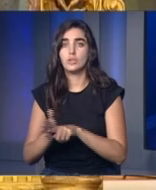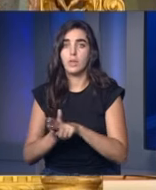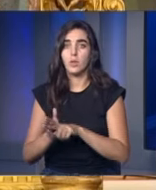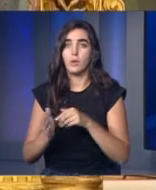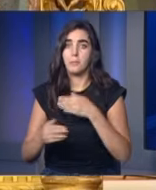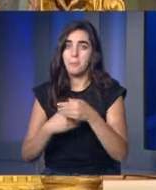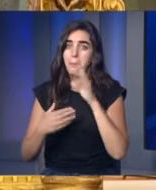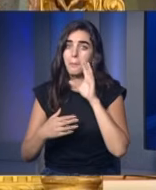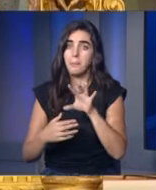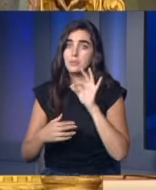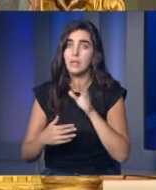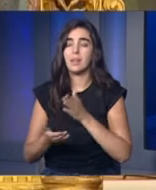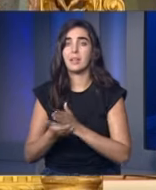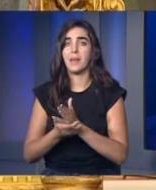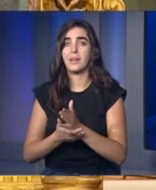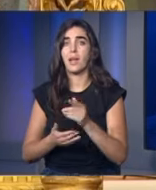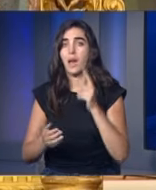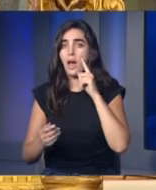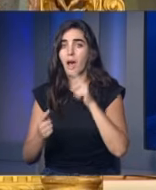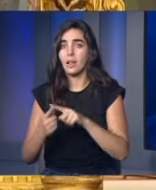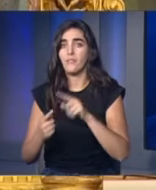وقريبا غير